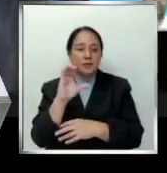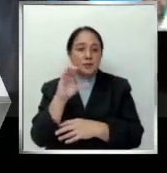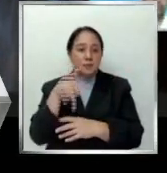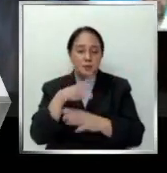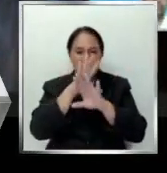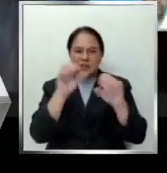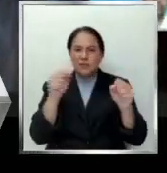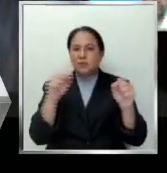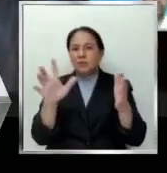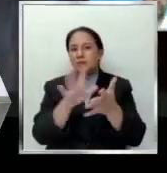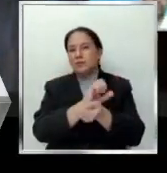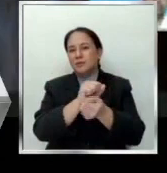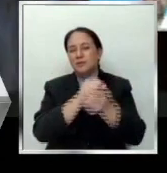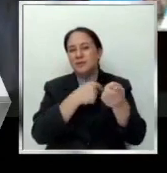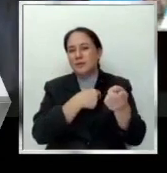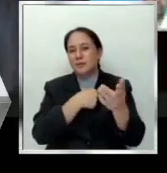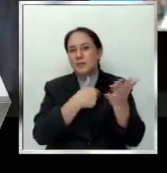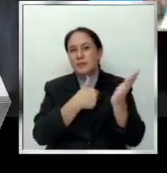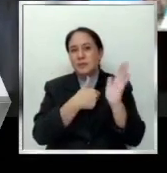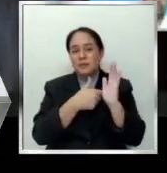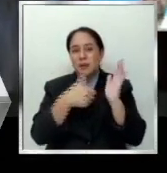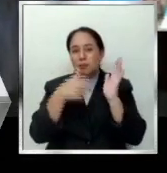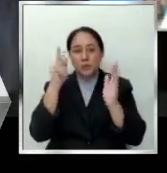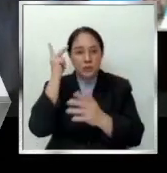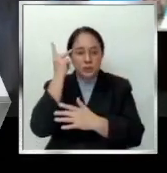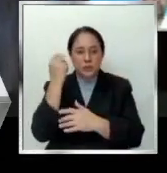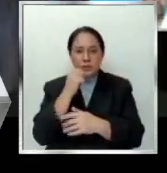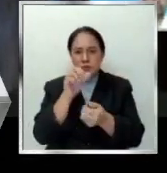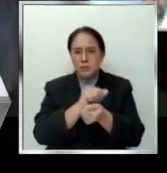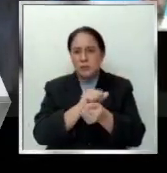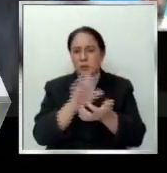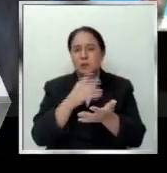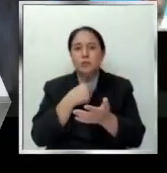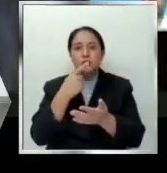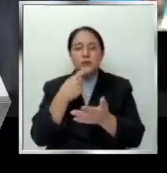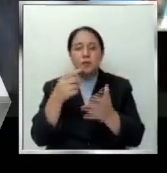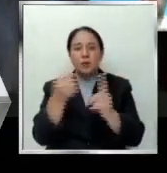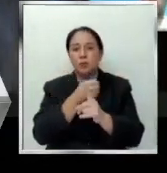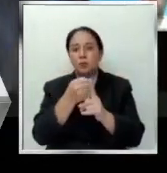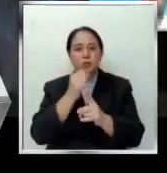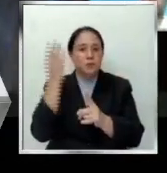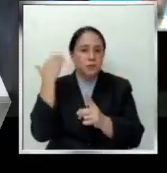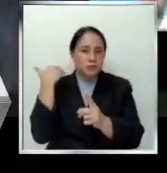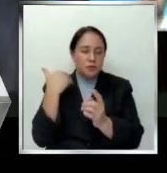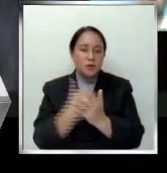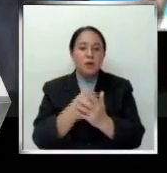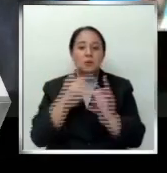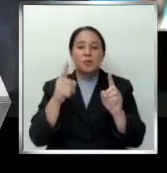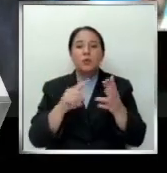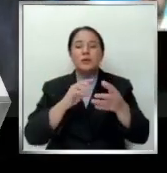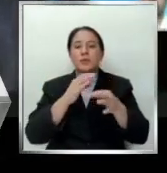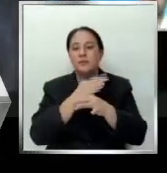ng kandidato. Gayunman, hindi naman anya maituturing na paninira ang pagsasabi ng pang-aabuso sa nakaraan kung hindi pagtutuwid ng kaalaman